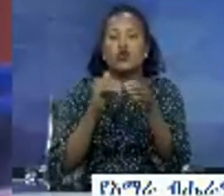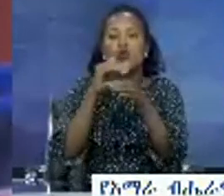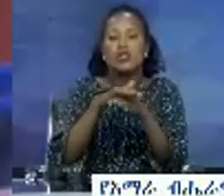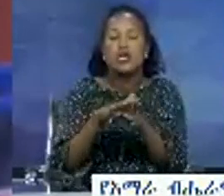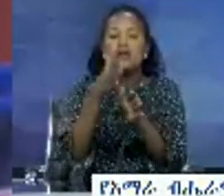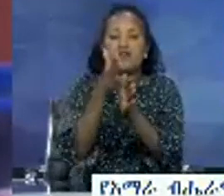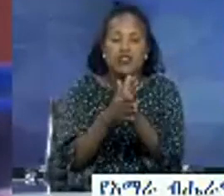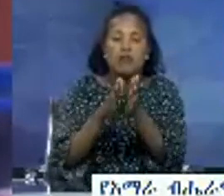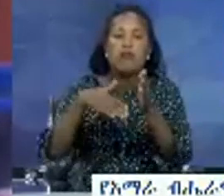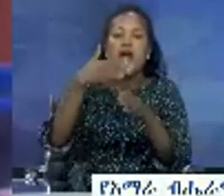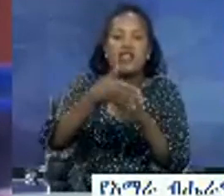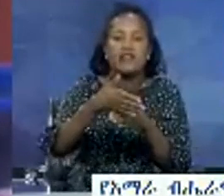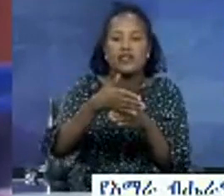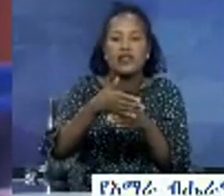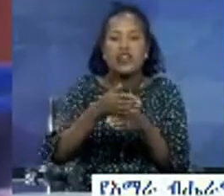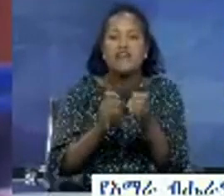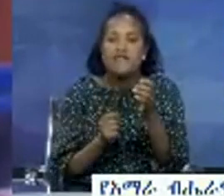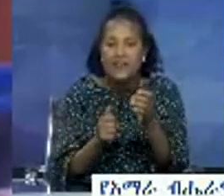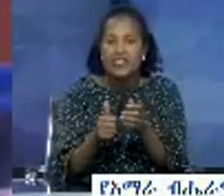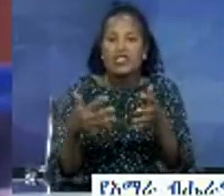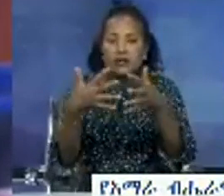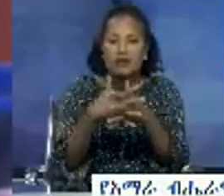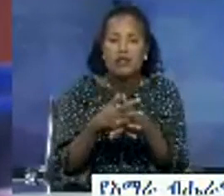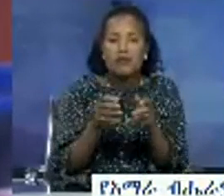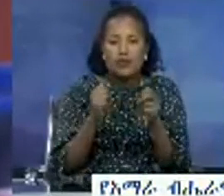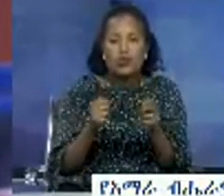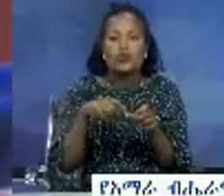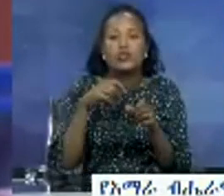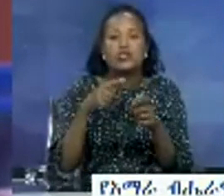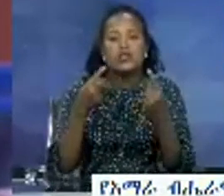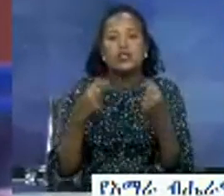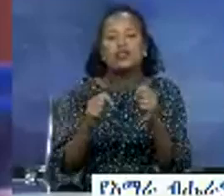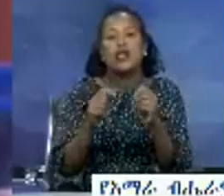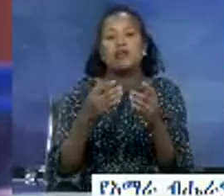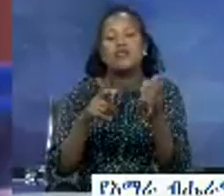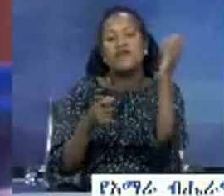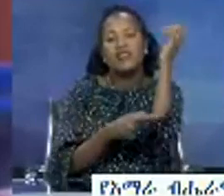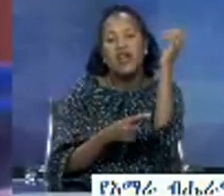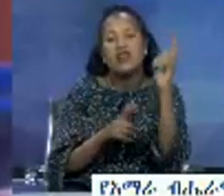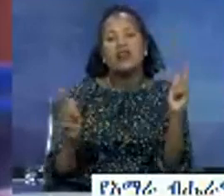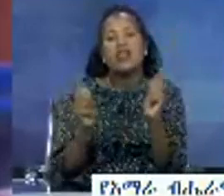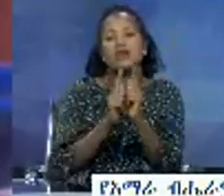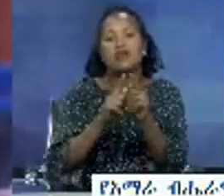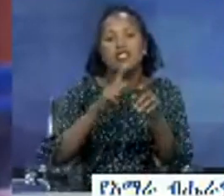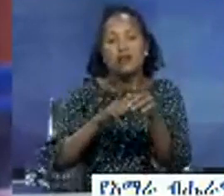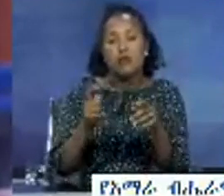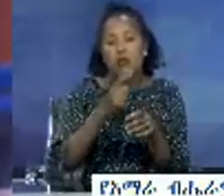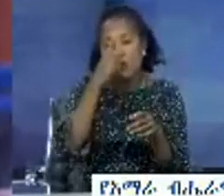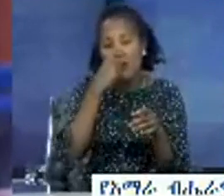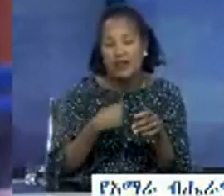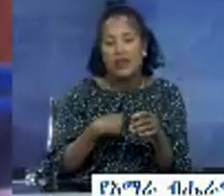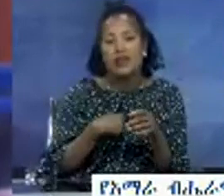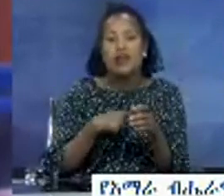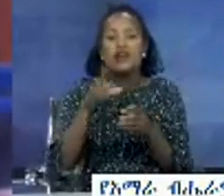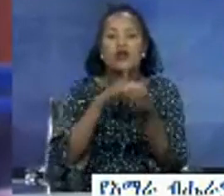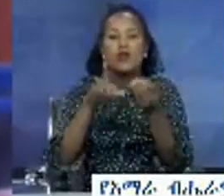ከማከናወን ባለፈ ፈጣን ርብርብና ብርቱ ጥረትን የሚጠይቁ ፈተናዎች የተደቀኑበት ወቅት መሆኑን በማመን